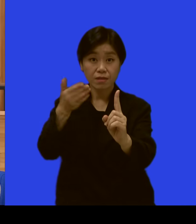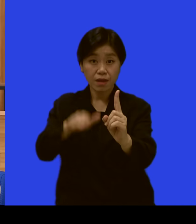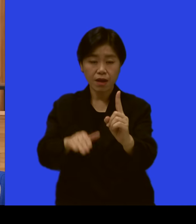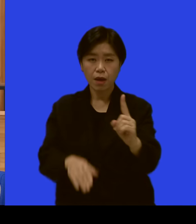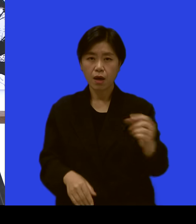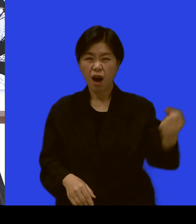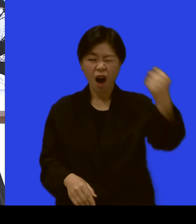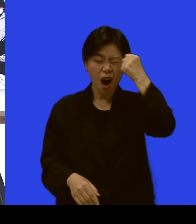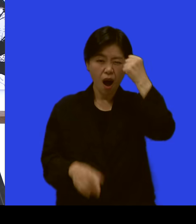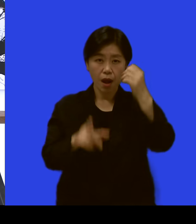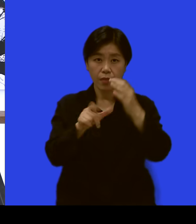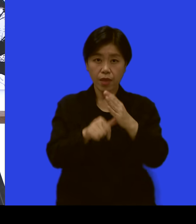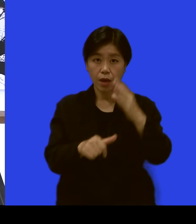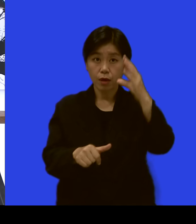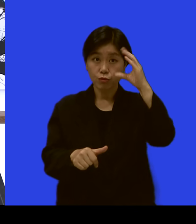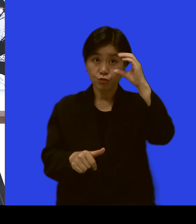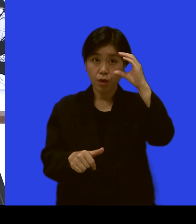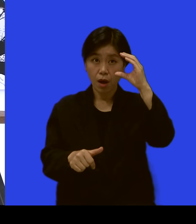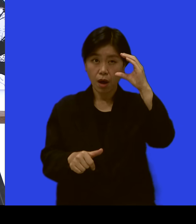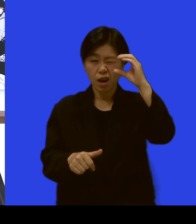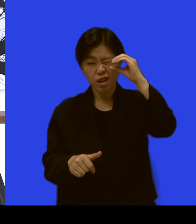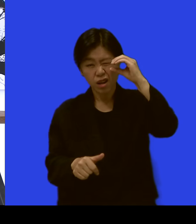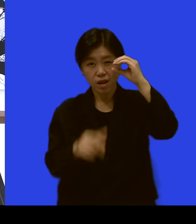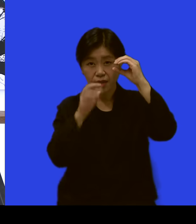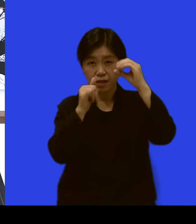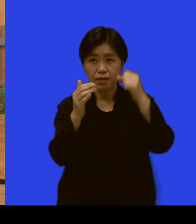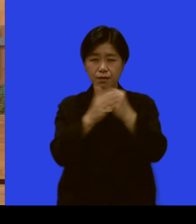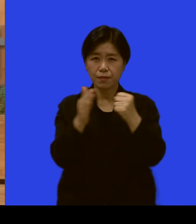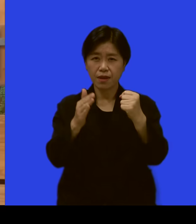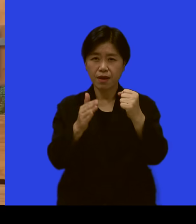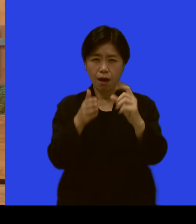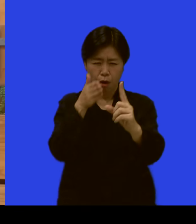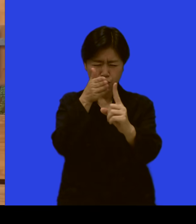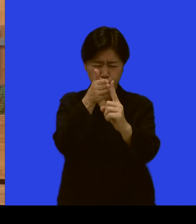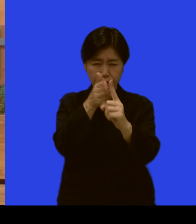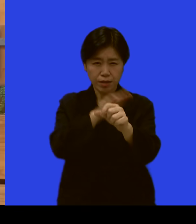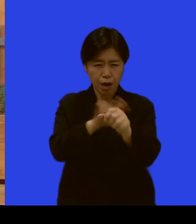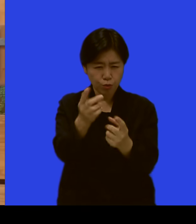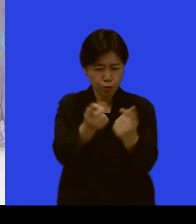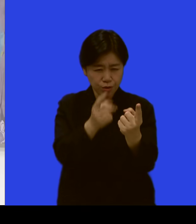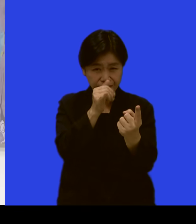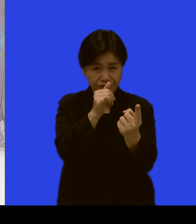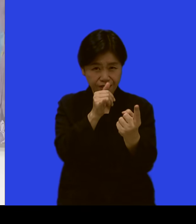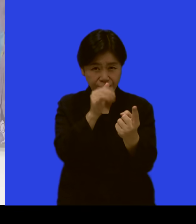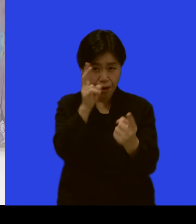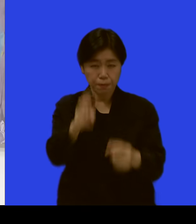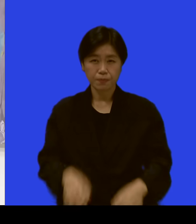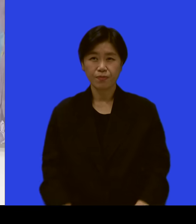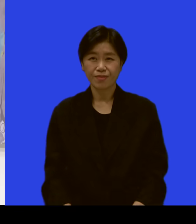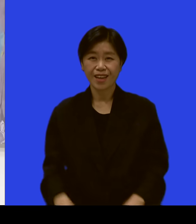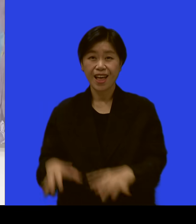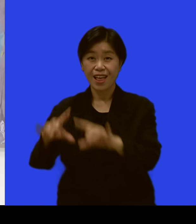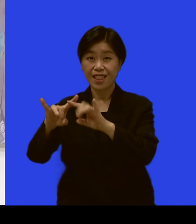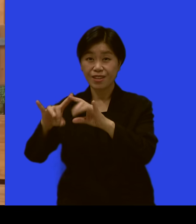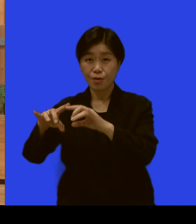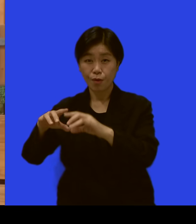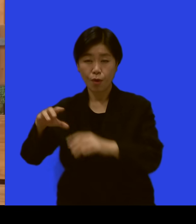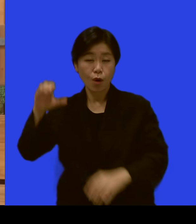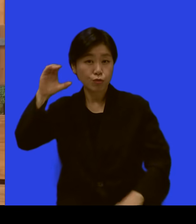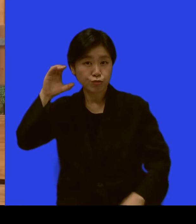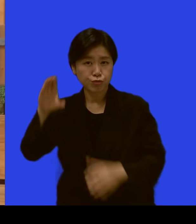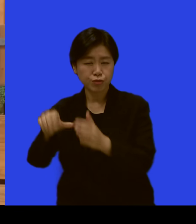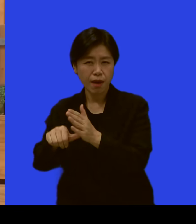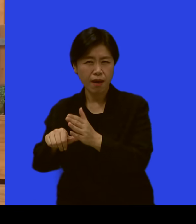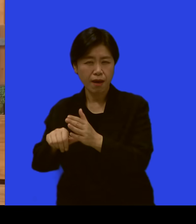살짝 찌그러들지 않았나. 0점이 잡혀졌네. 그러면서 0점이 잡혔구나 내 눈에. 우리 라디오 잘 안 될 때 때리면 주파수 잡히잖아요. 맞습니다, 맞습니다. 그렇지,